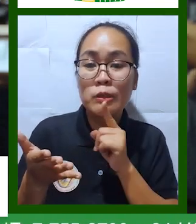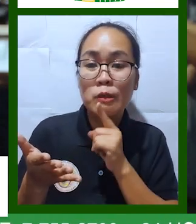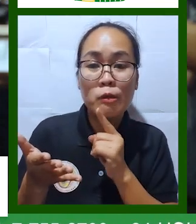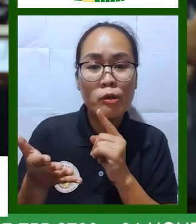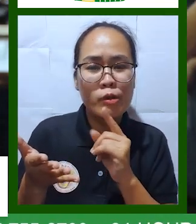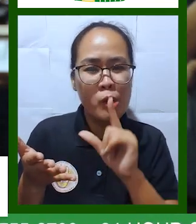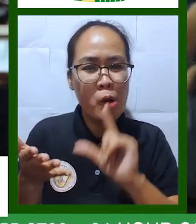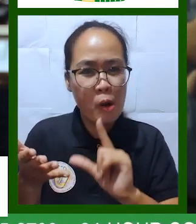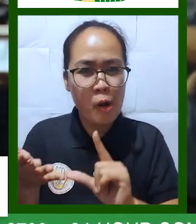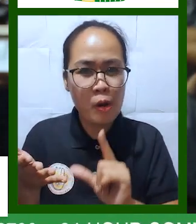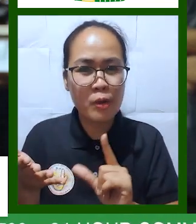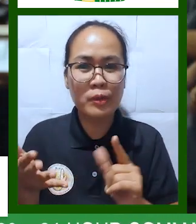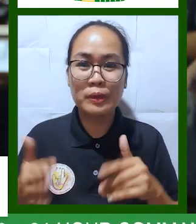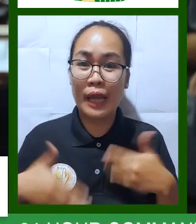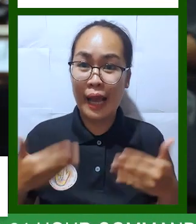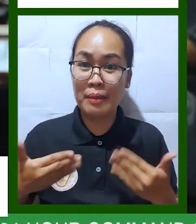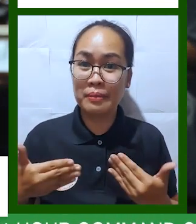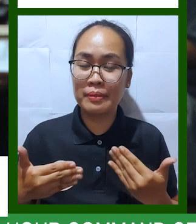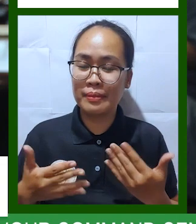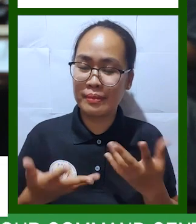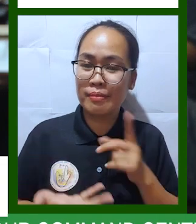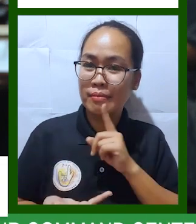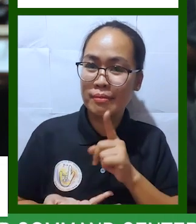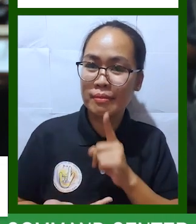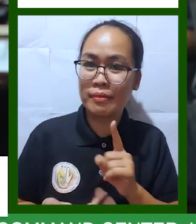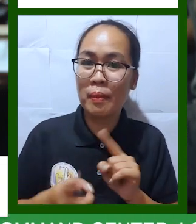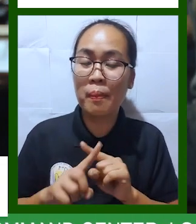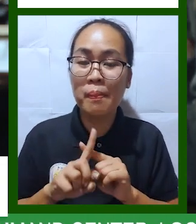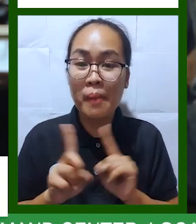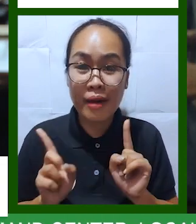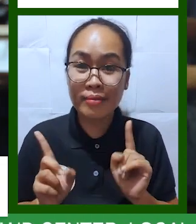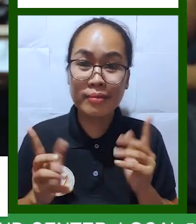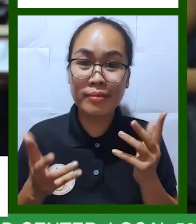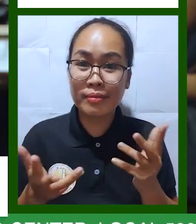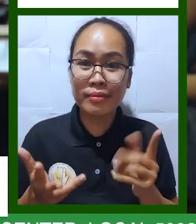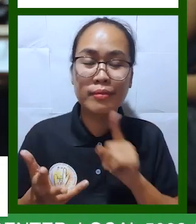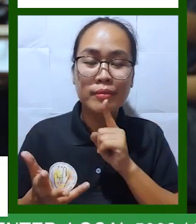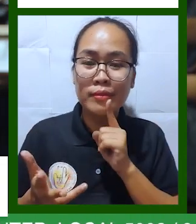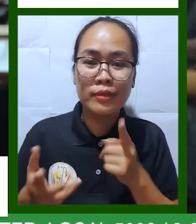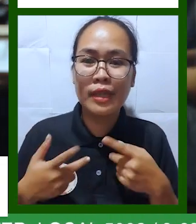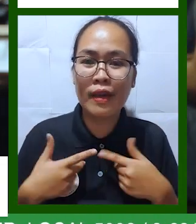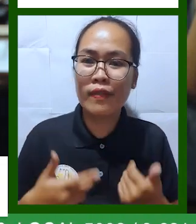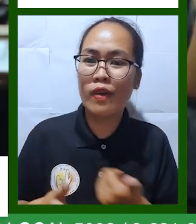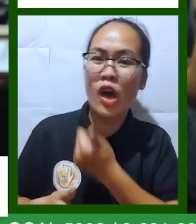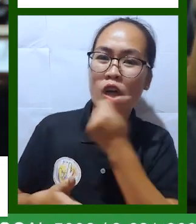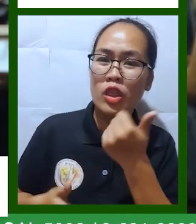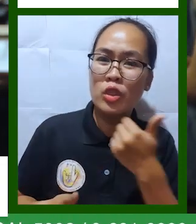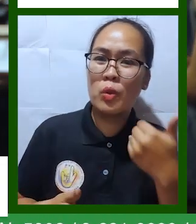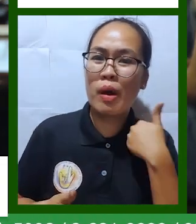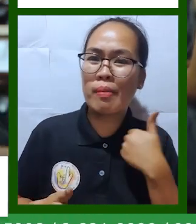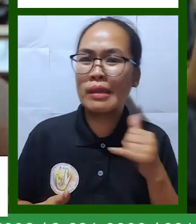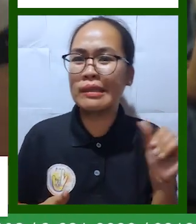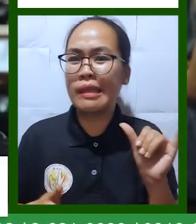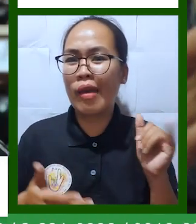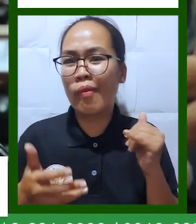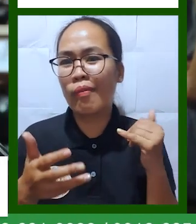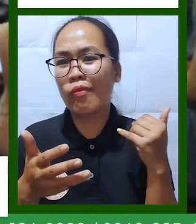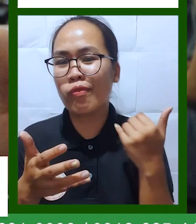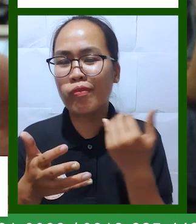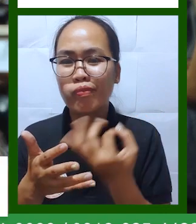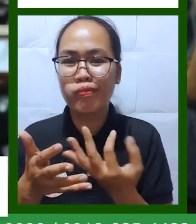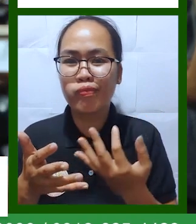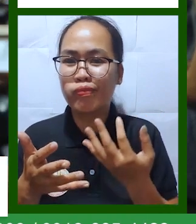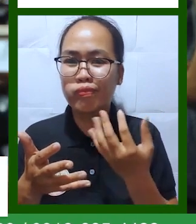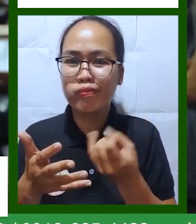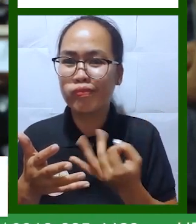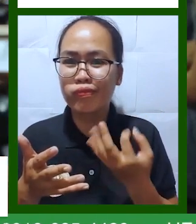cases ngayon. Medyo mababa na siya. Nakakatuwa naman. At kahit pa paano ay hindi na pumapalo tulad